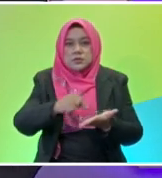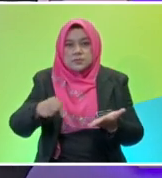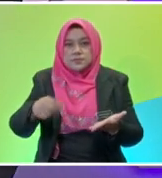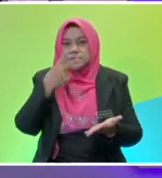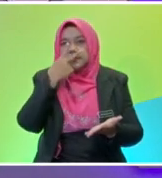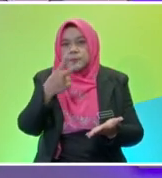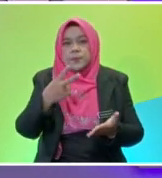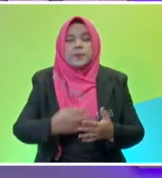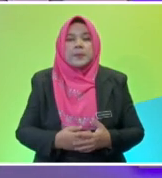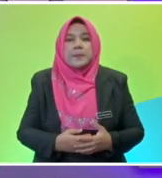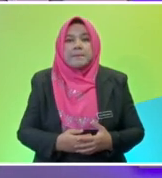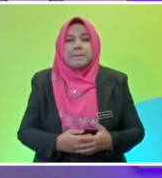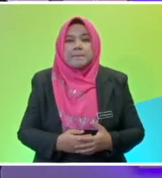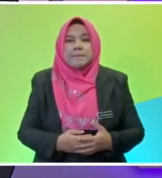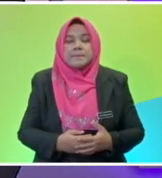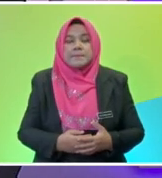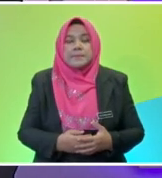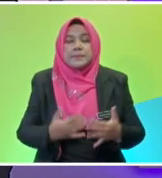oke oke